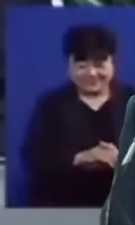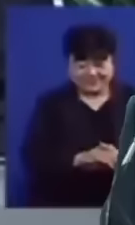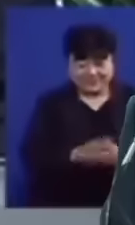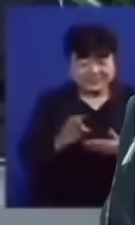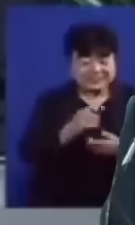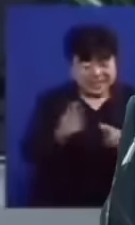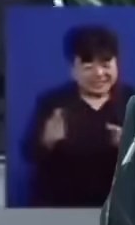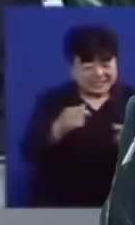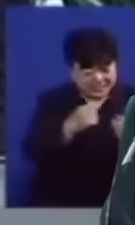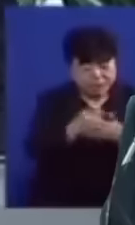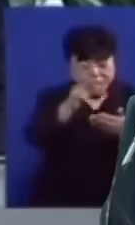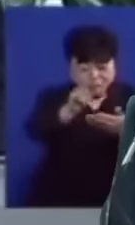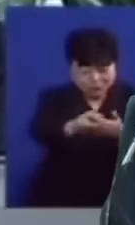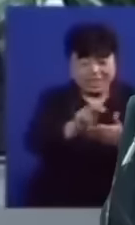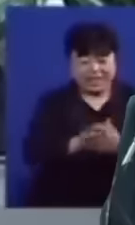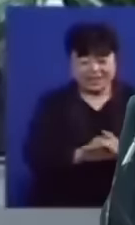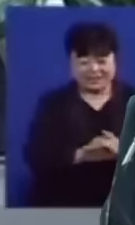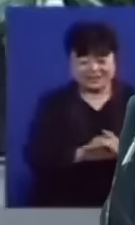안 쓰니까 문제예요.